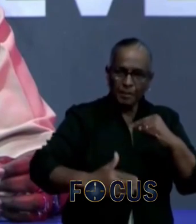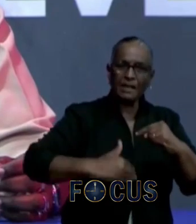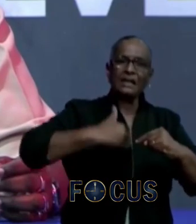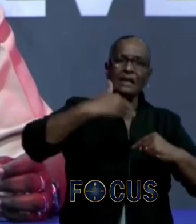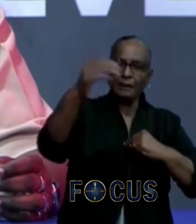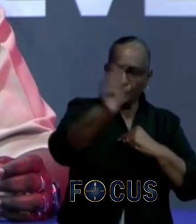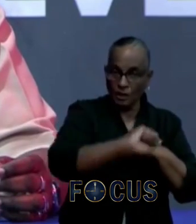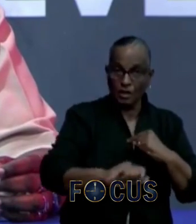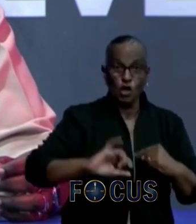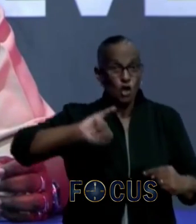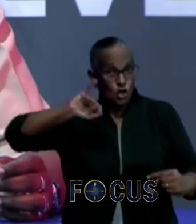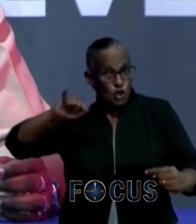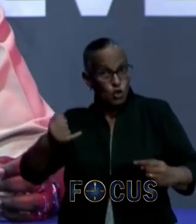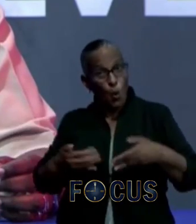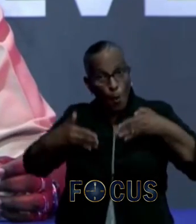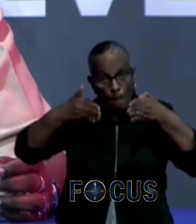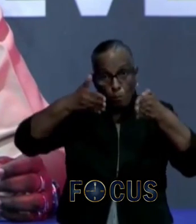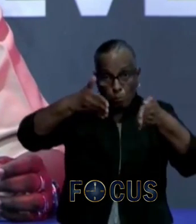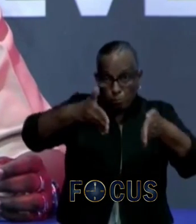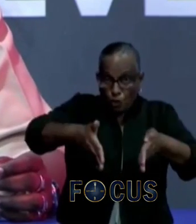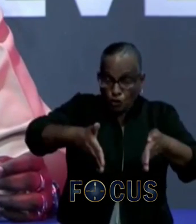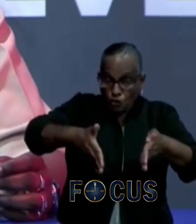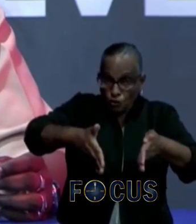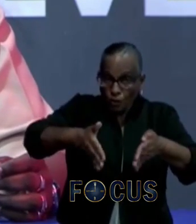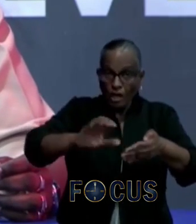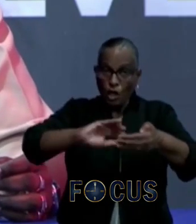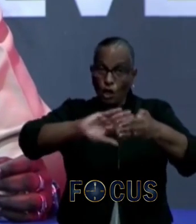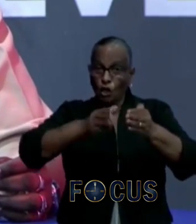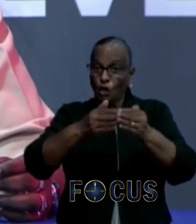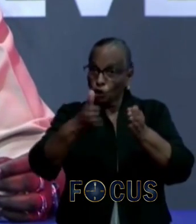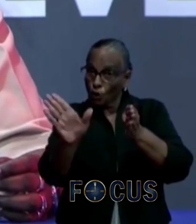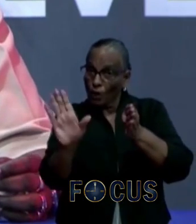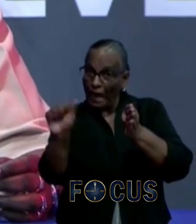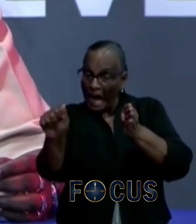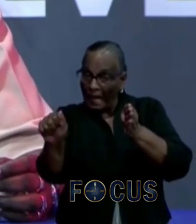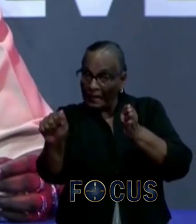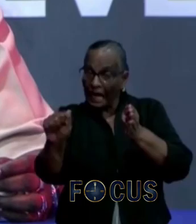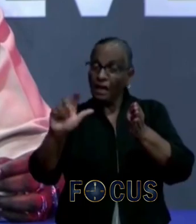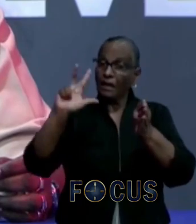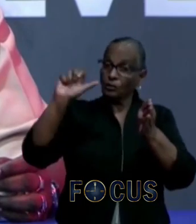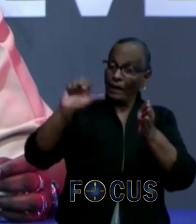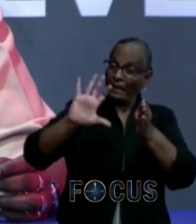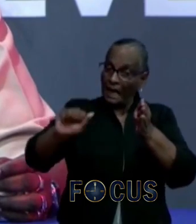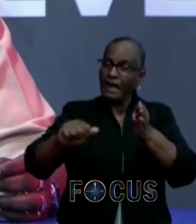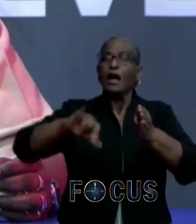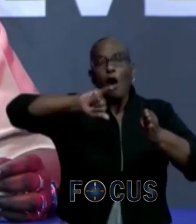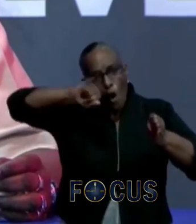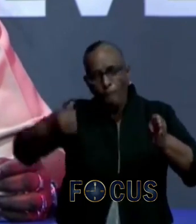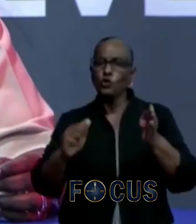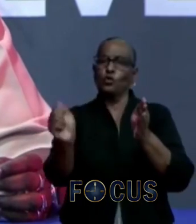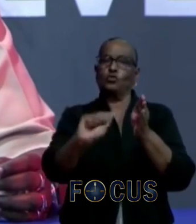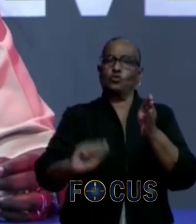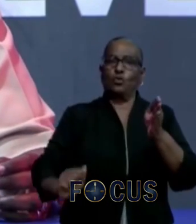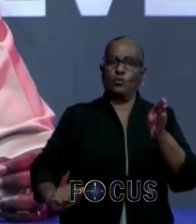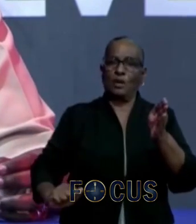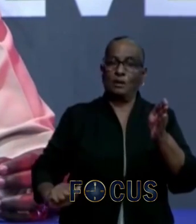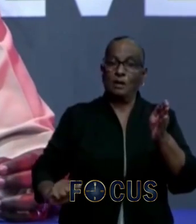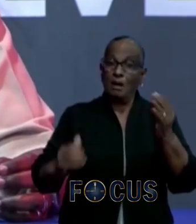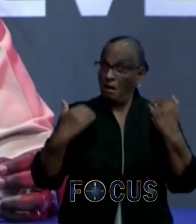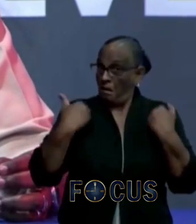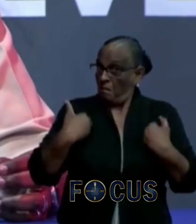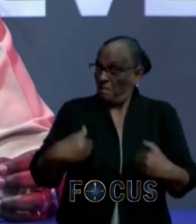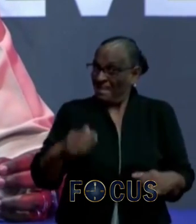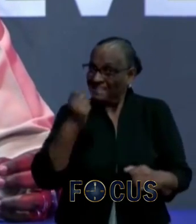nieuwe bezoeker die in aanraking komt met het object. Dus vooral de smassa ab nya pre se